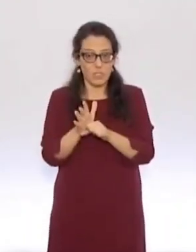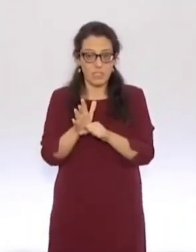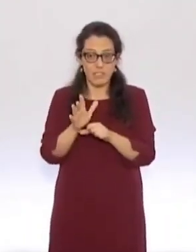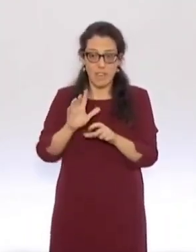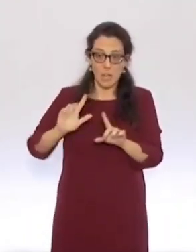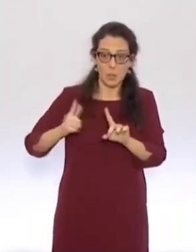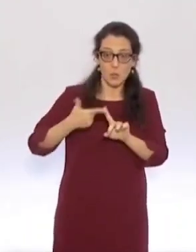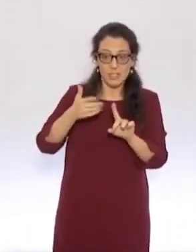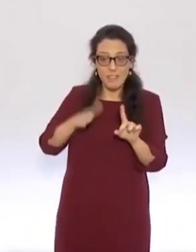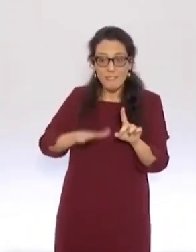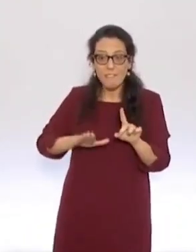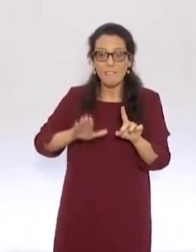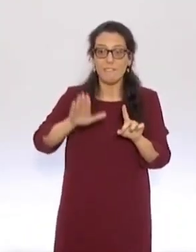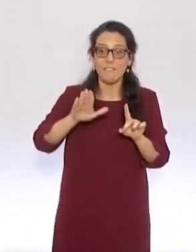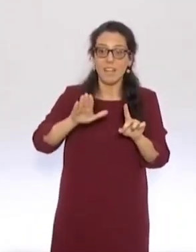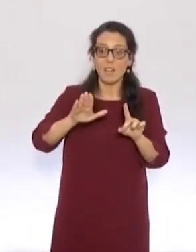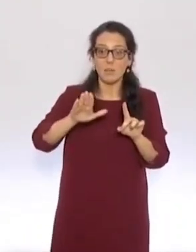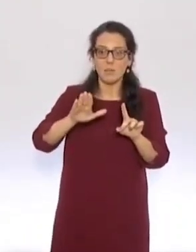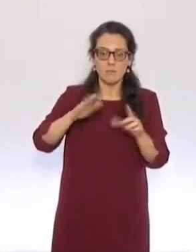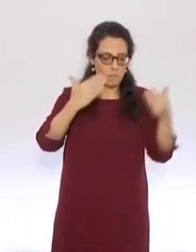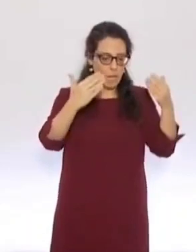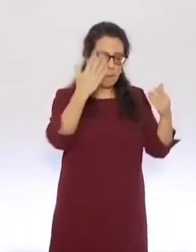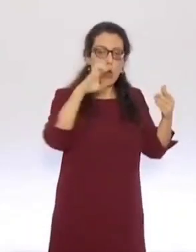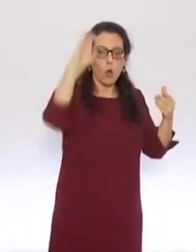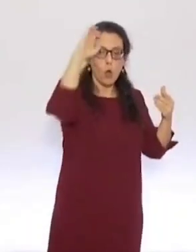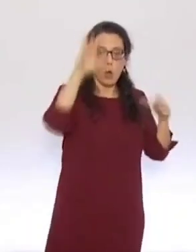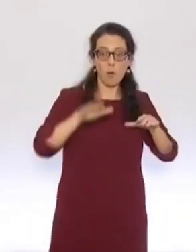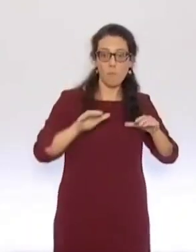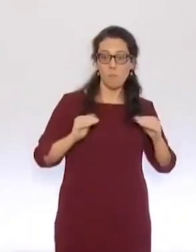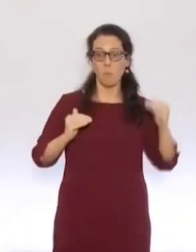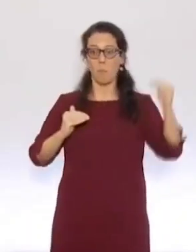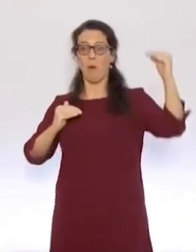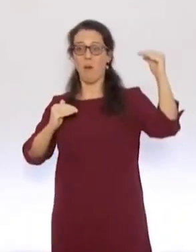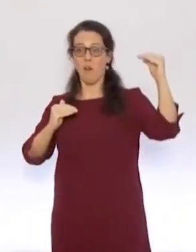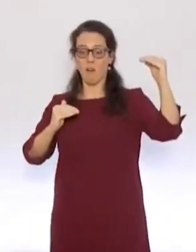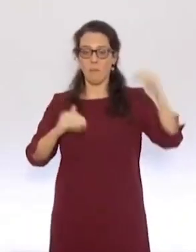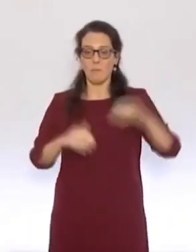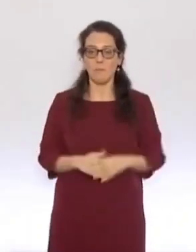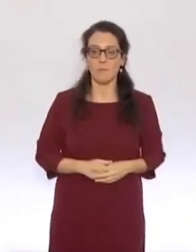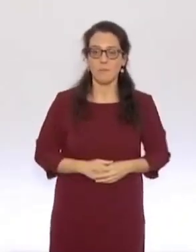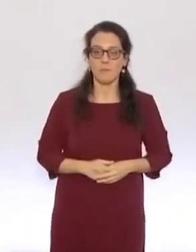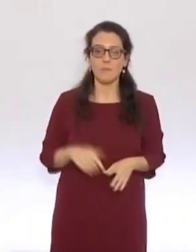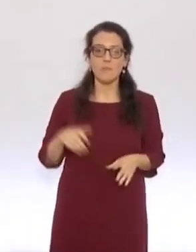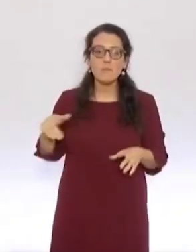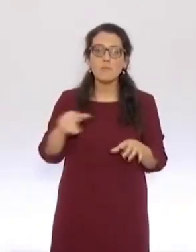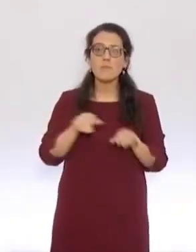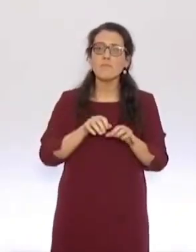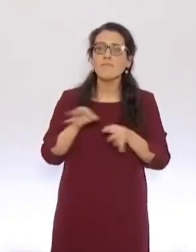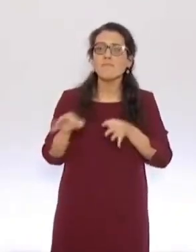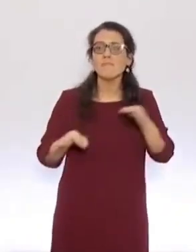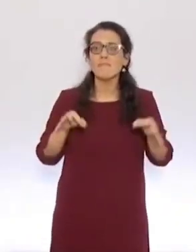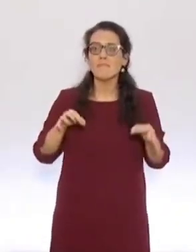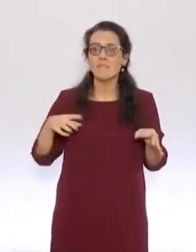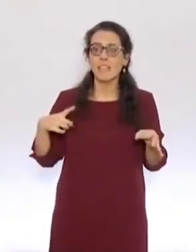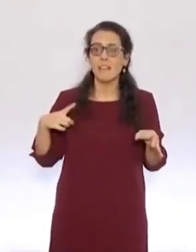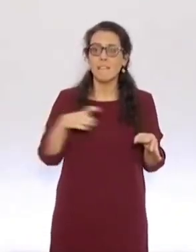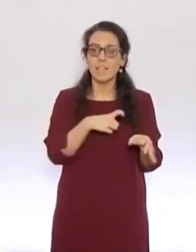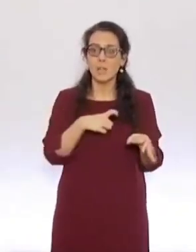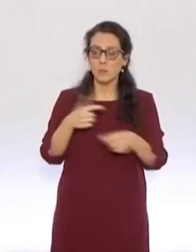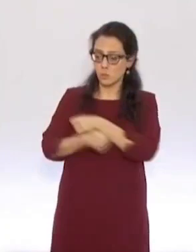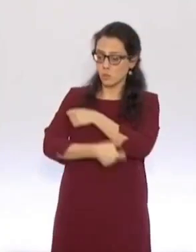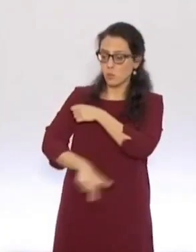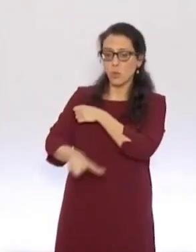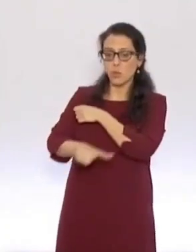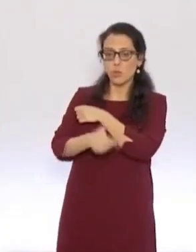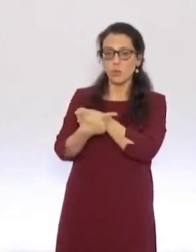l'un des plus bas de l'Europe la circulation du virus n'a pas sensiblement augmenté au cours des deux dernières